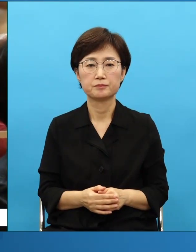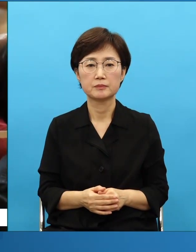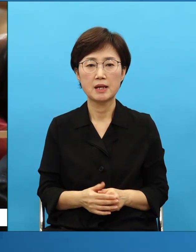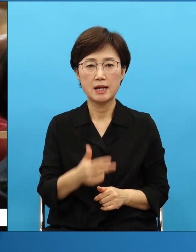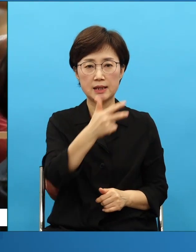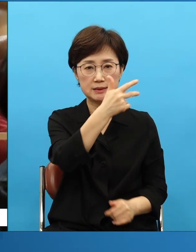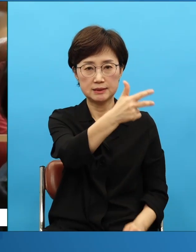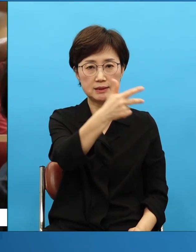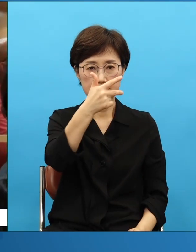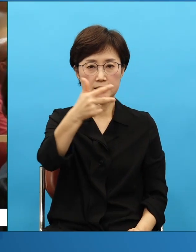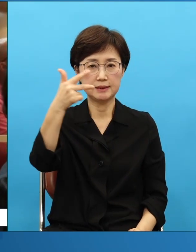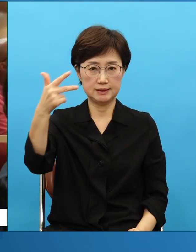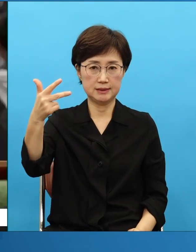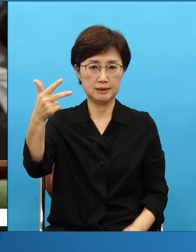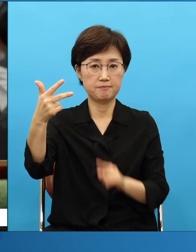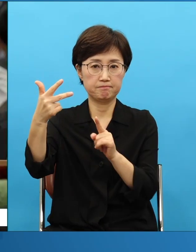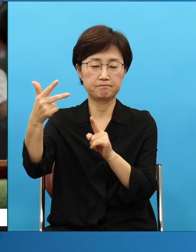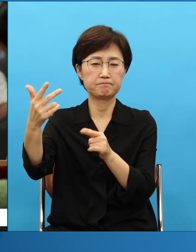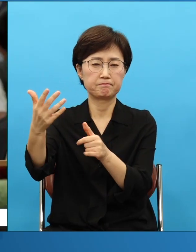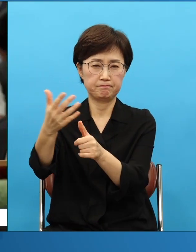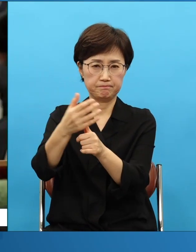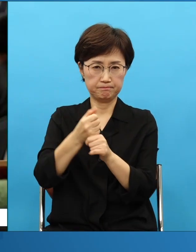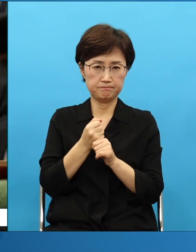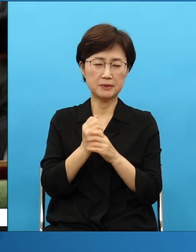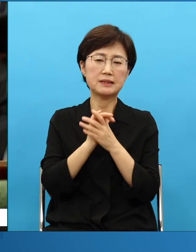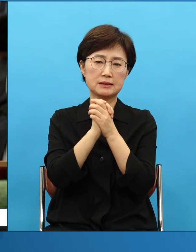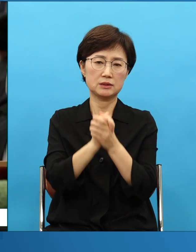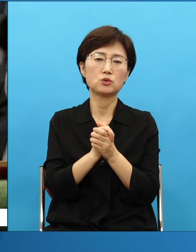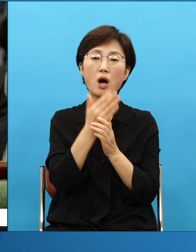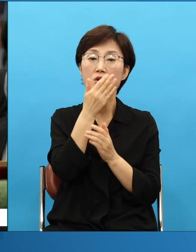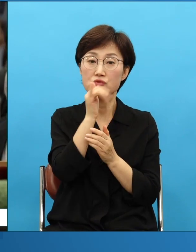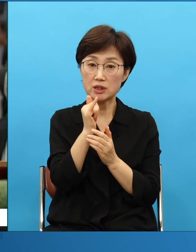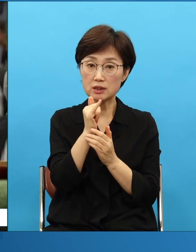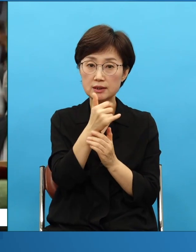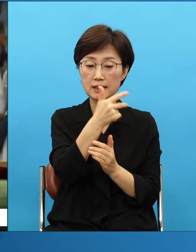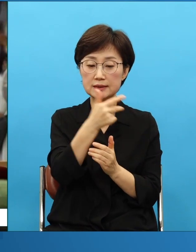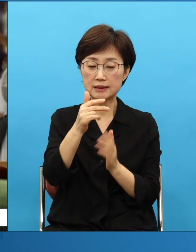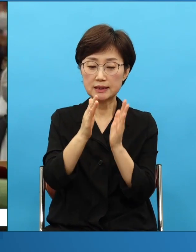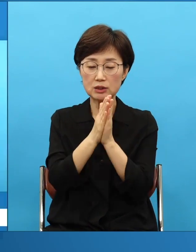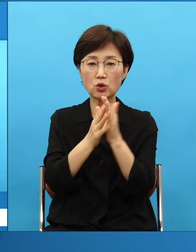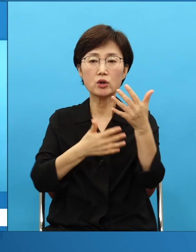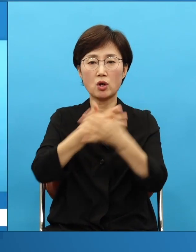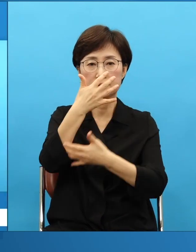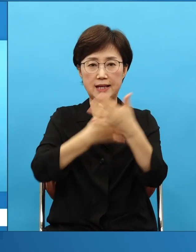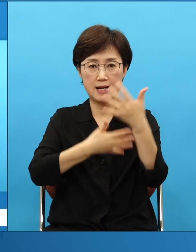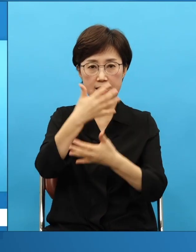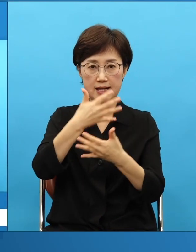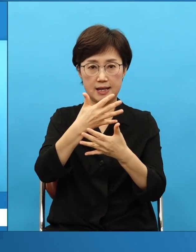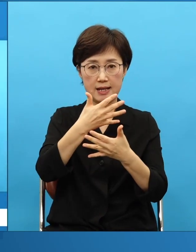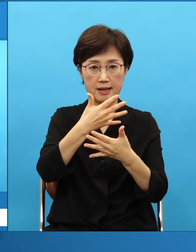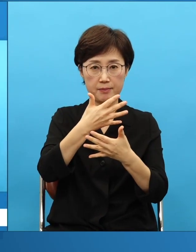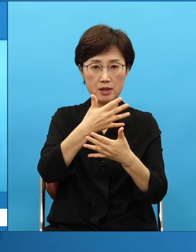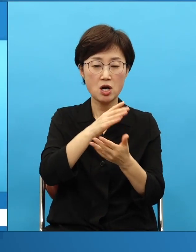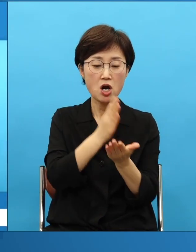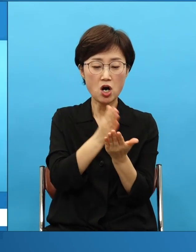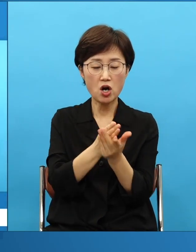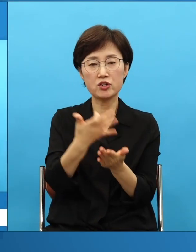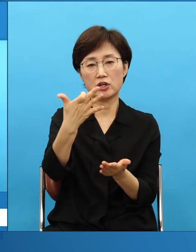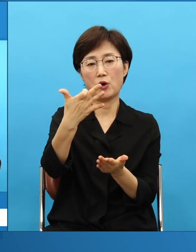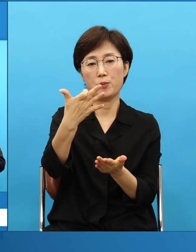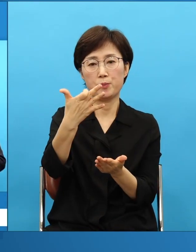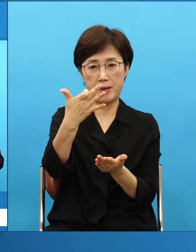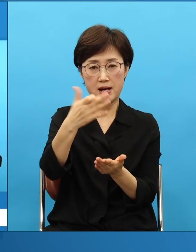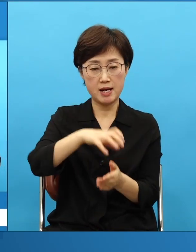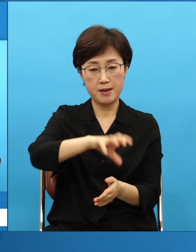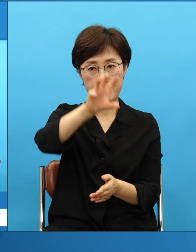7망대, 7여정, 7이정표를 실제 기도로 누릴 수 있는 777 기도 영상이 19개 언어로 번역돼